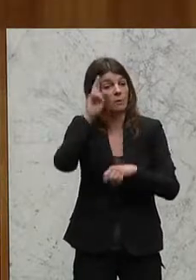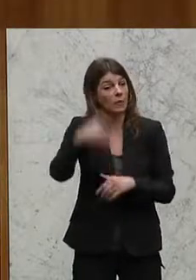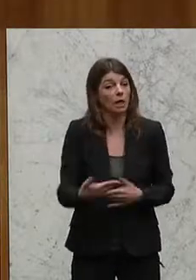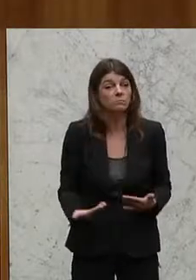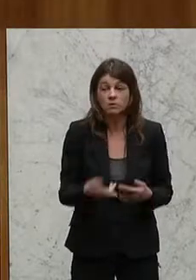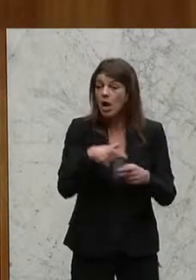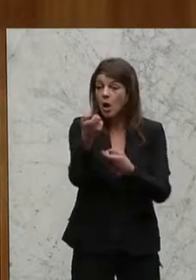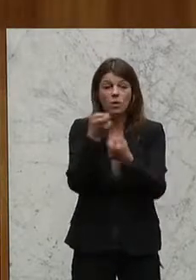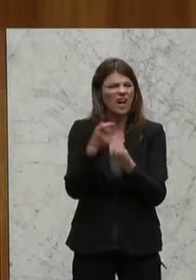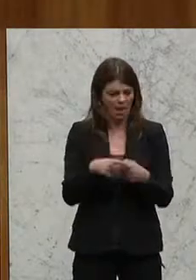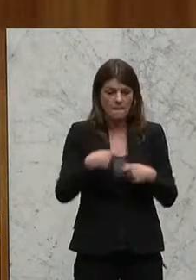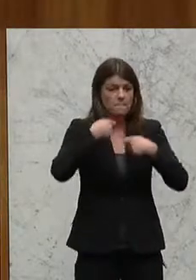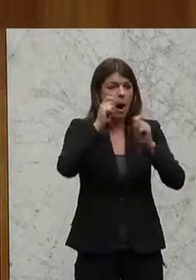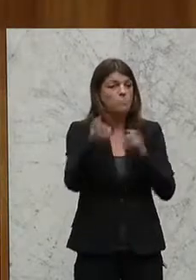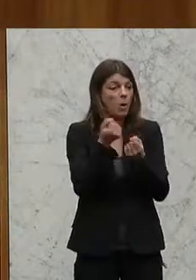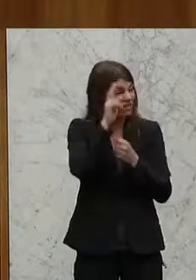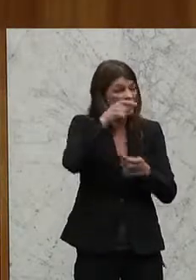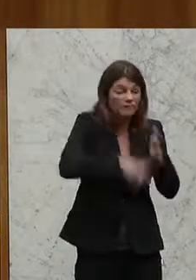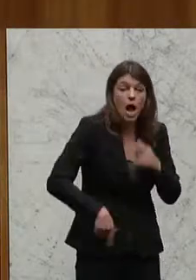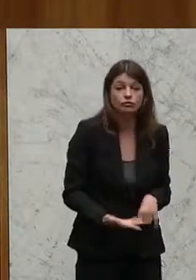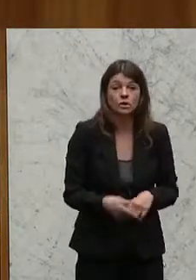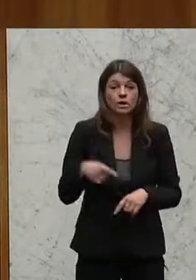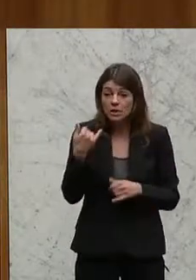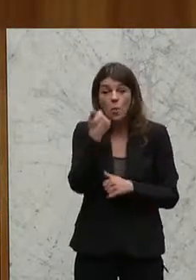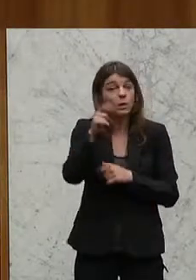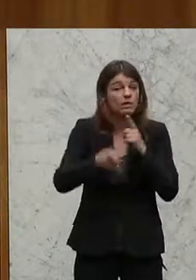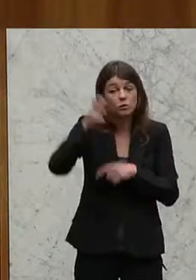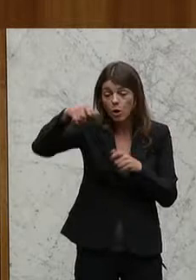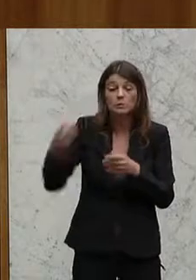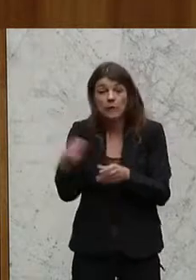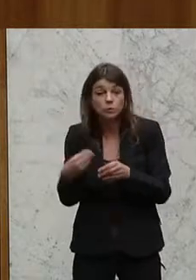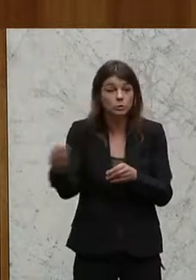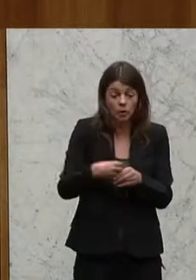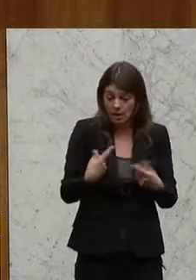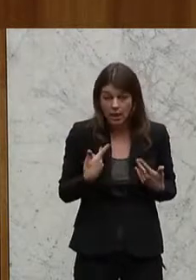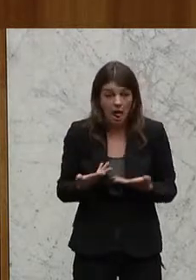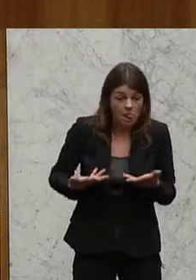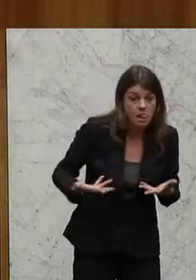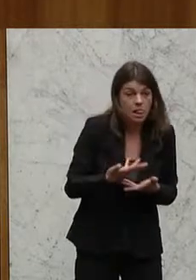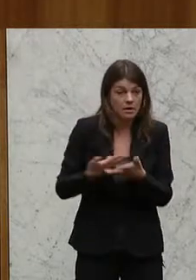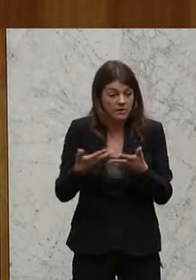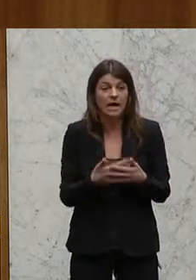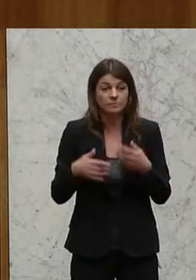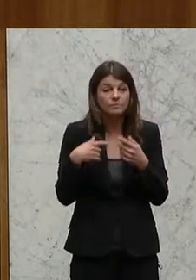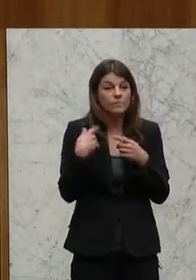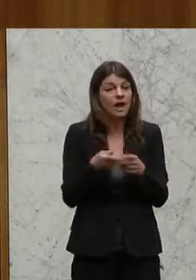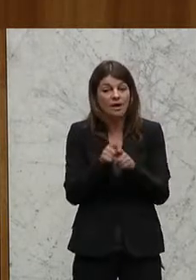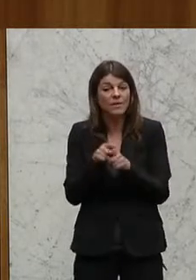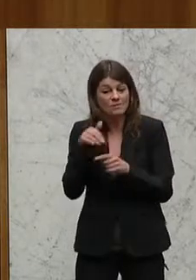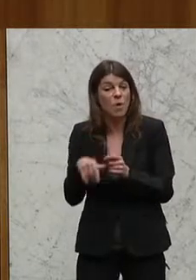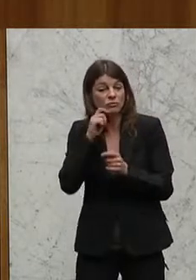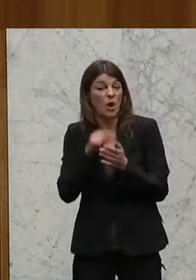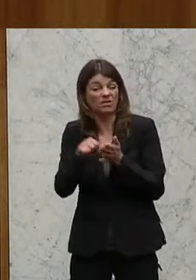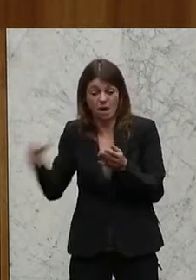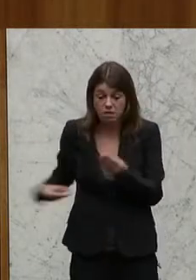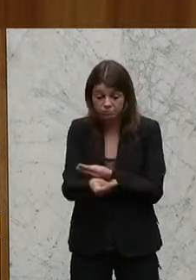falsche Baupolitik in Wien und 100.000 jedes Jahr dazukommen, denen Sie dann hinten das Geld der braven Steuerzahler reinstecken. So schaut es